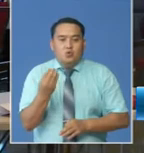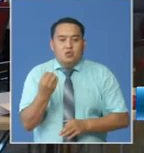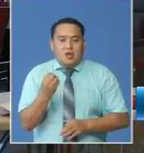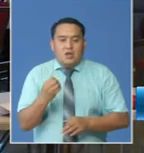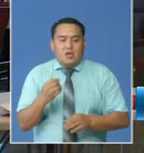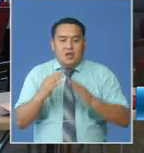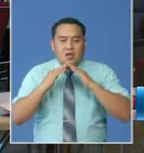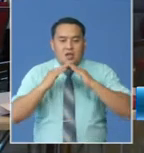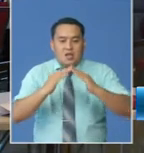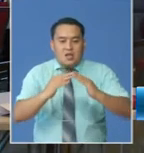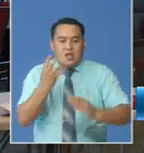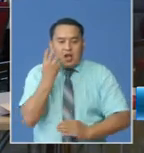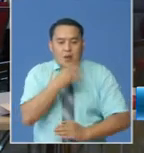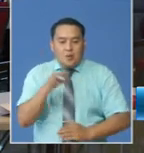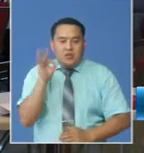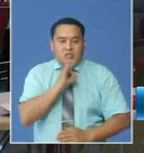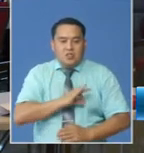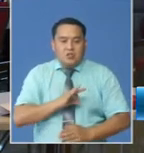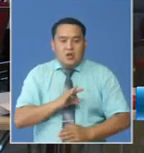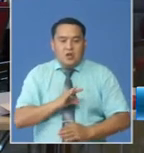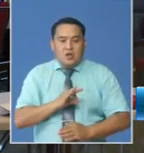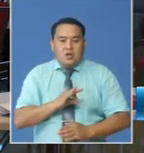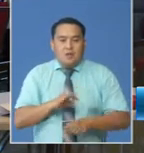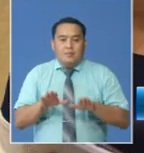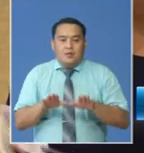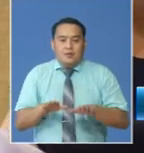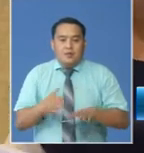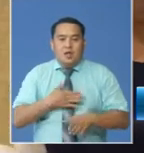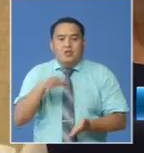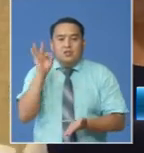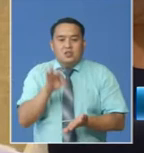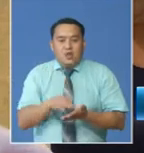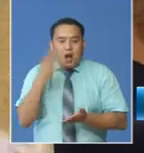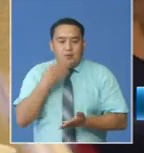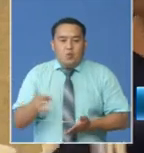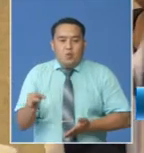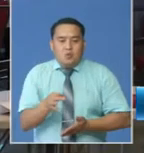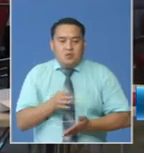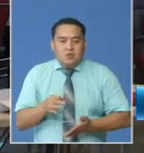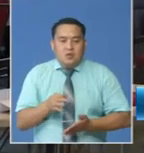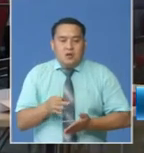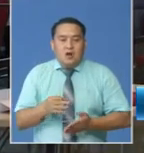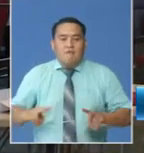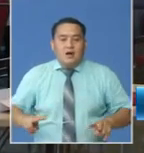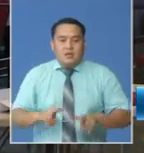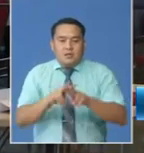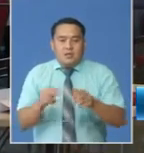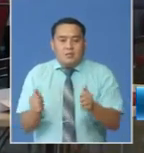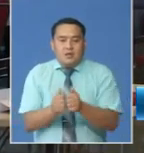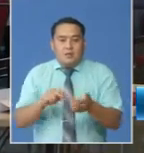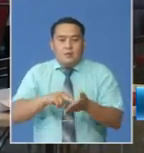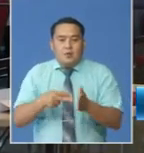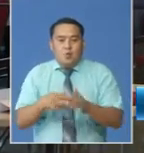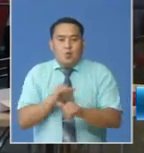по инновационной технологии с использованием термальных источников. Наша цель – рынки Алматинского региона и Астаны. но в ближайших